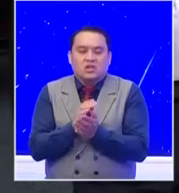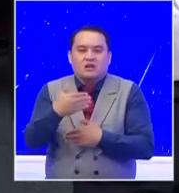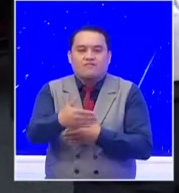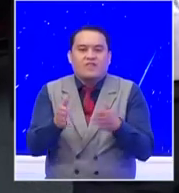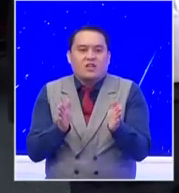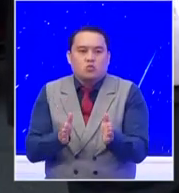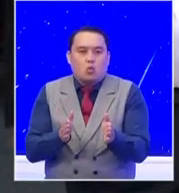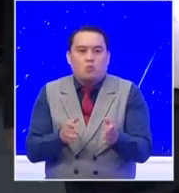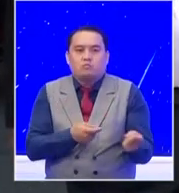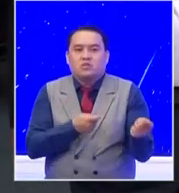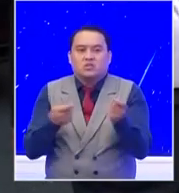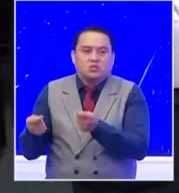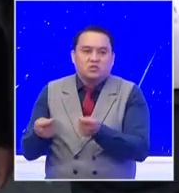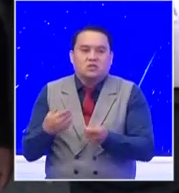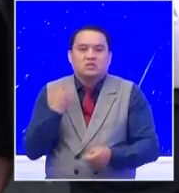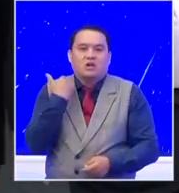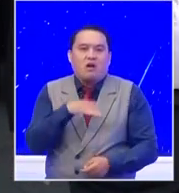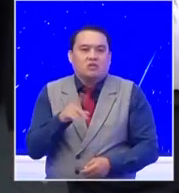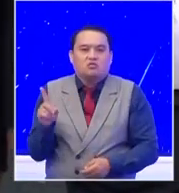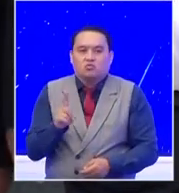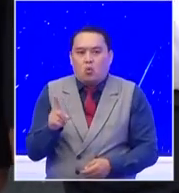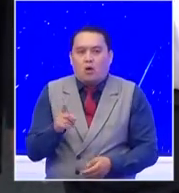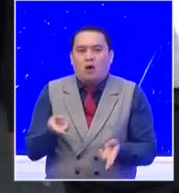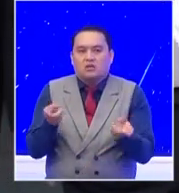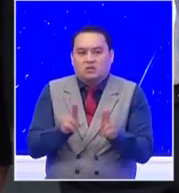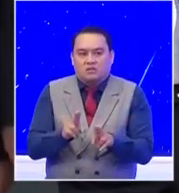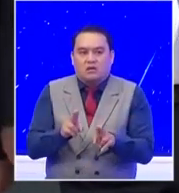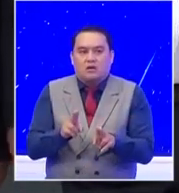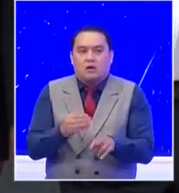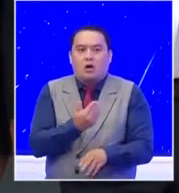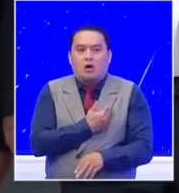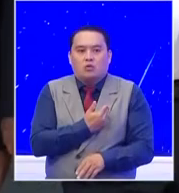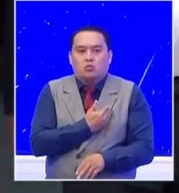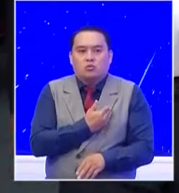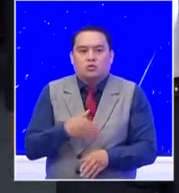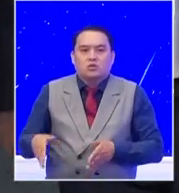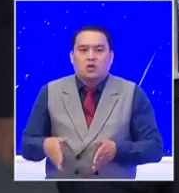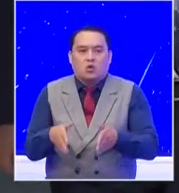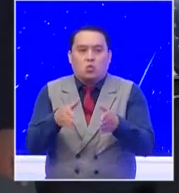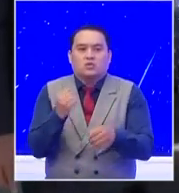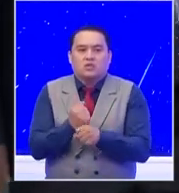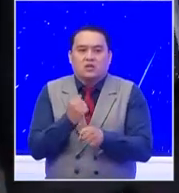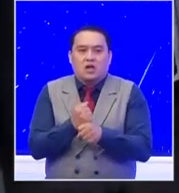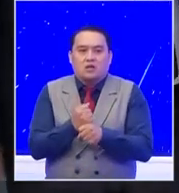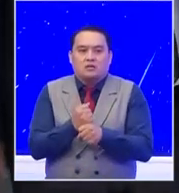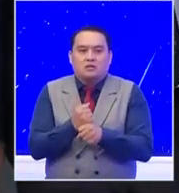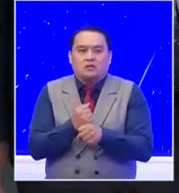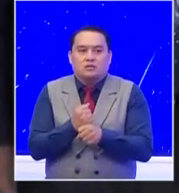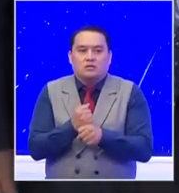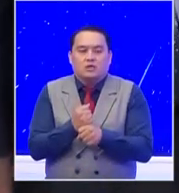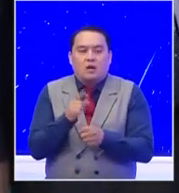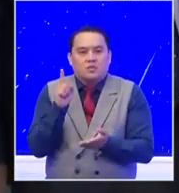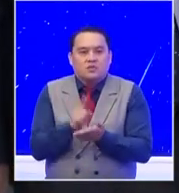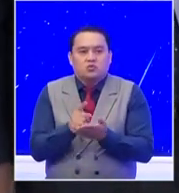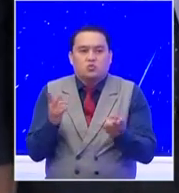мусорный перенос полу, говорят. Они не хотят, чтобы переносили. Они оставят, они хотят к нему нам дорогу, чтобы мы сделали. Да, подъездные. Подъездные дороги лучше.